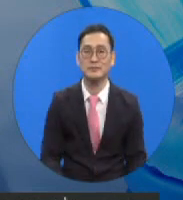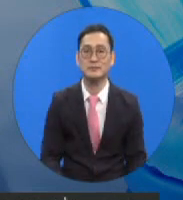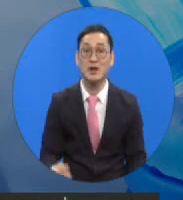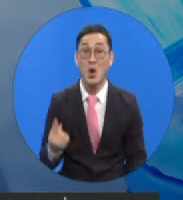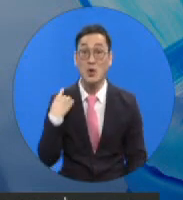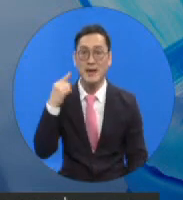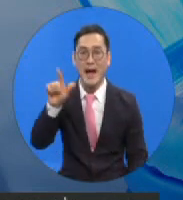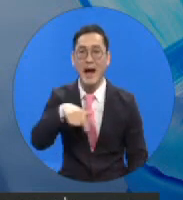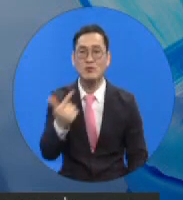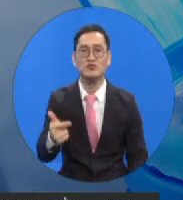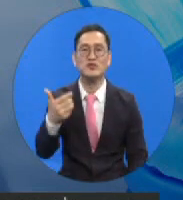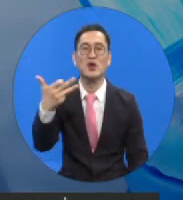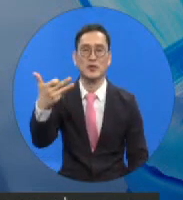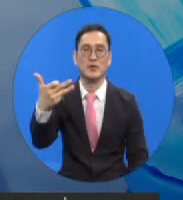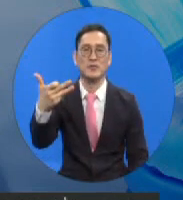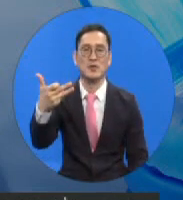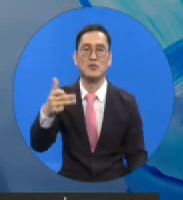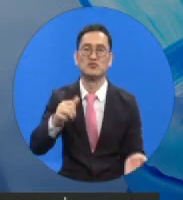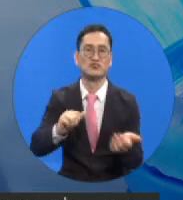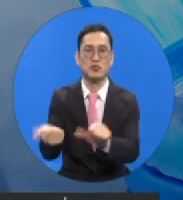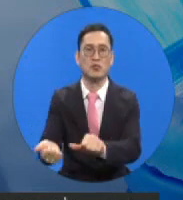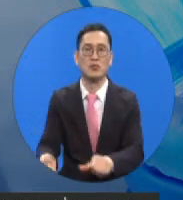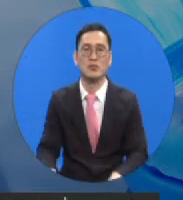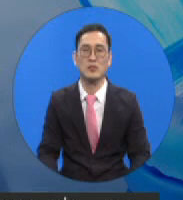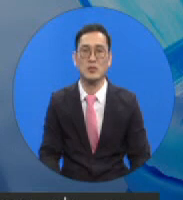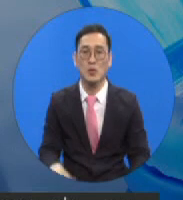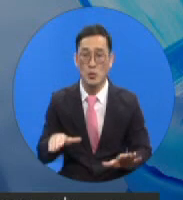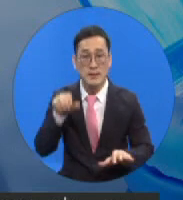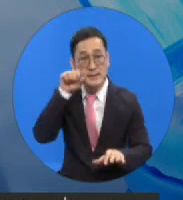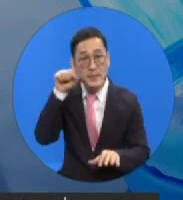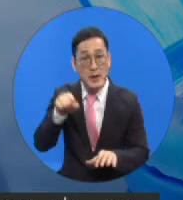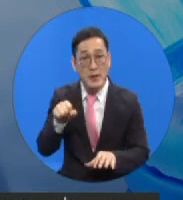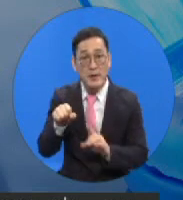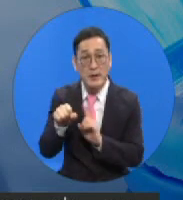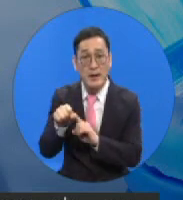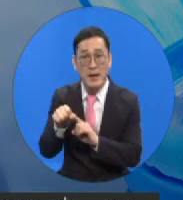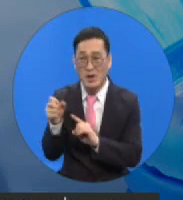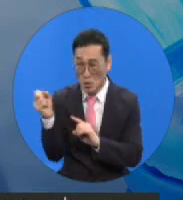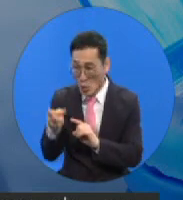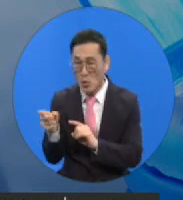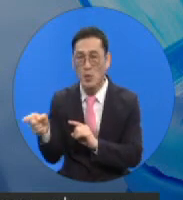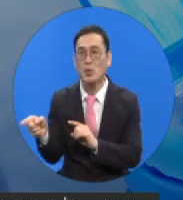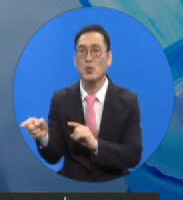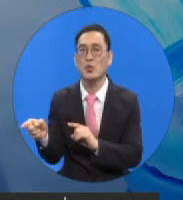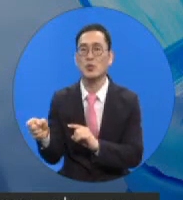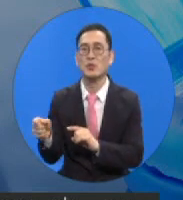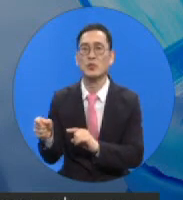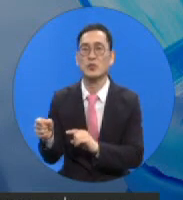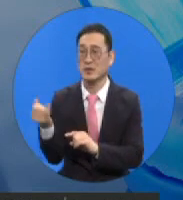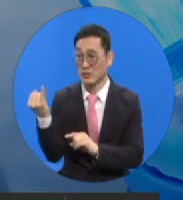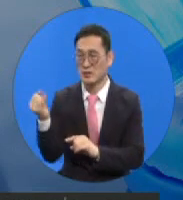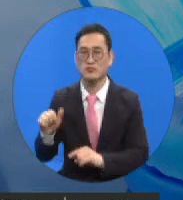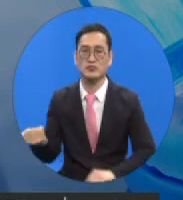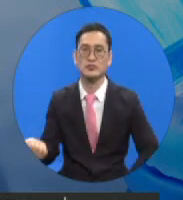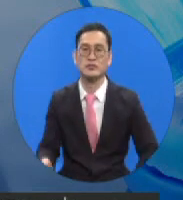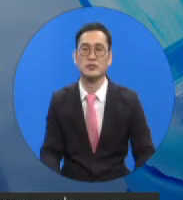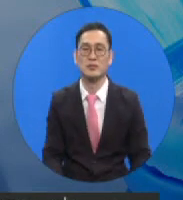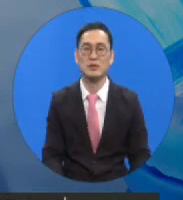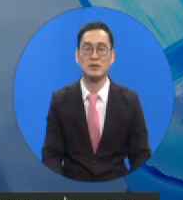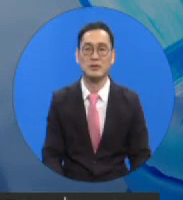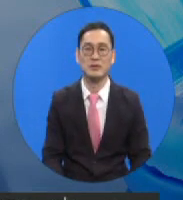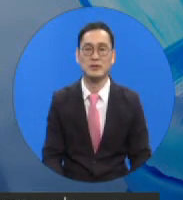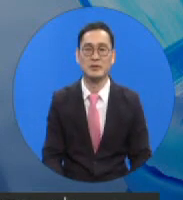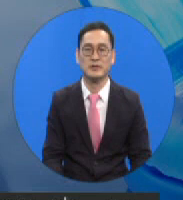18명 사망 소식이 전해졌고요. 오늘 새벽 부산에서 80대 여성이 또 사망한 채